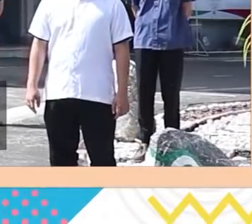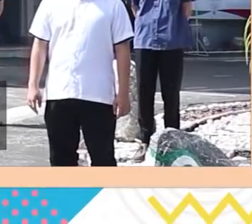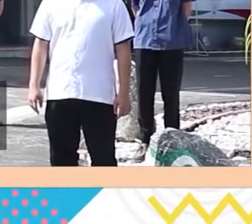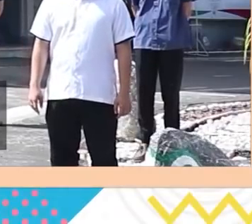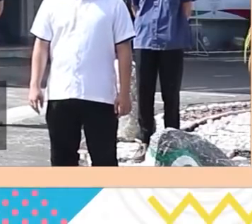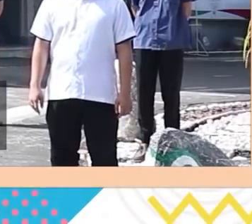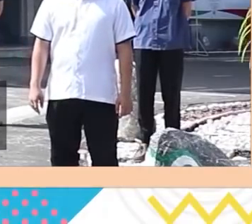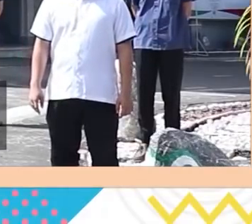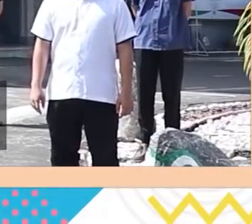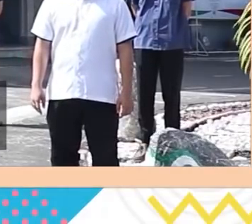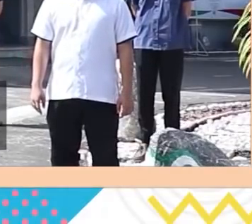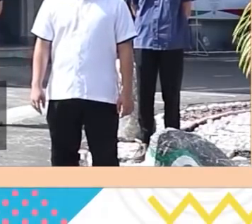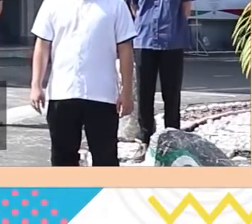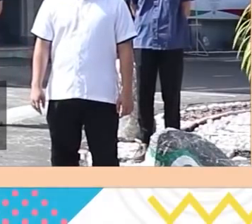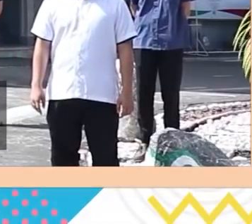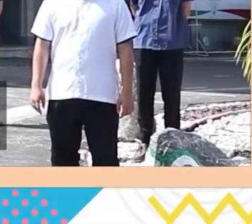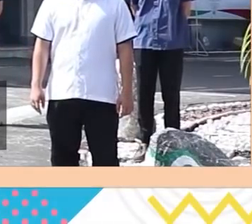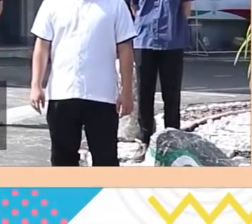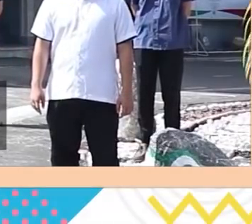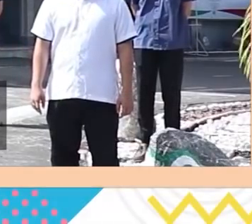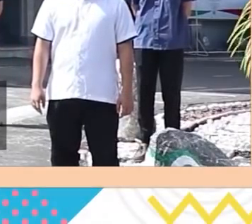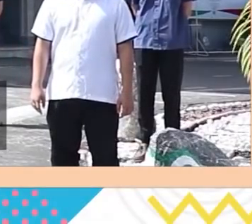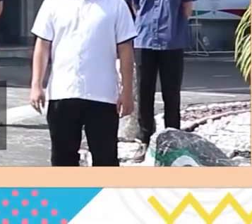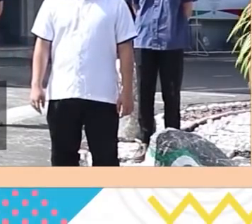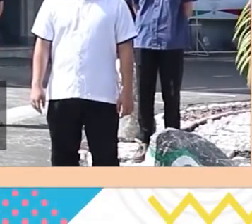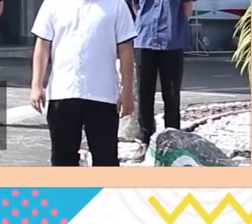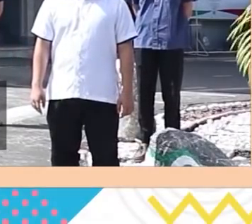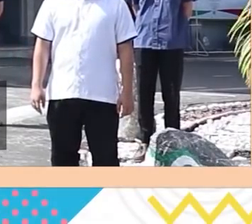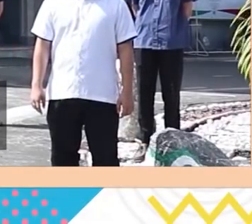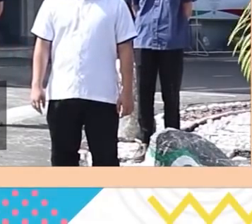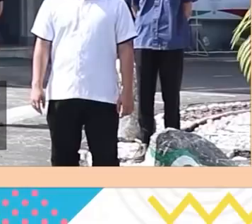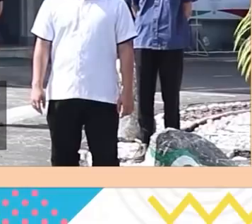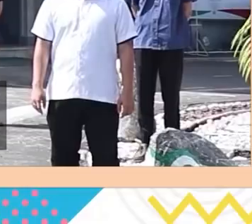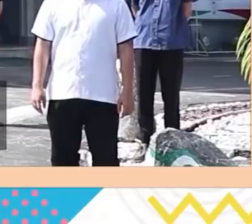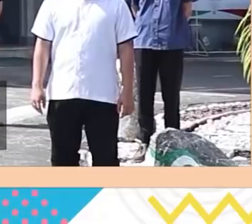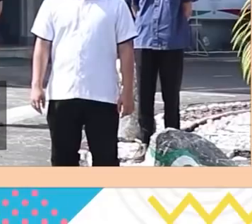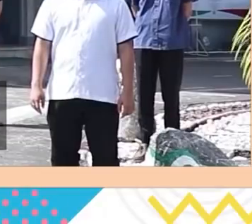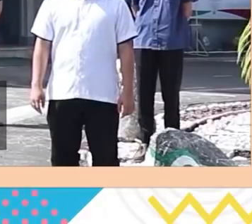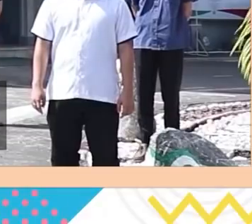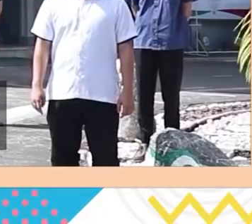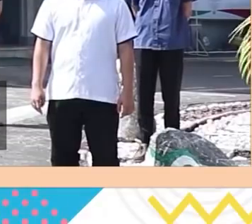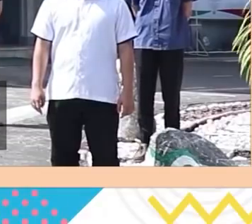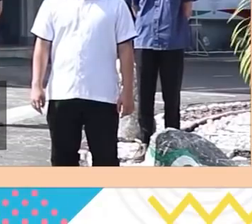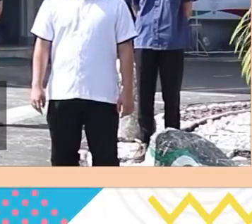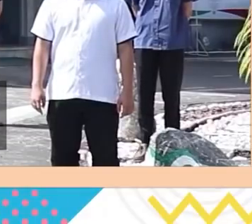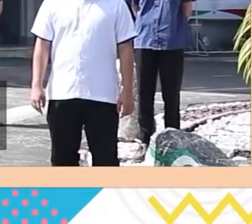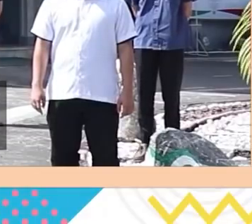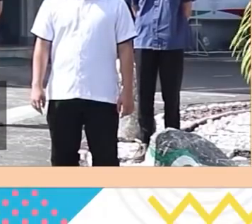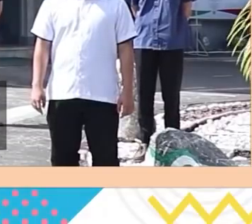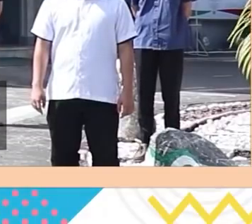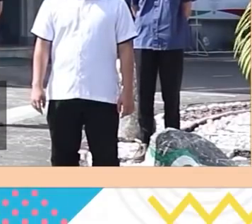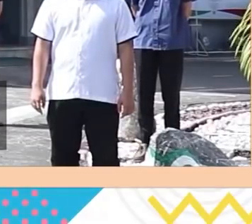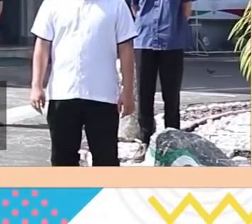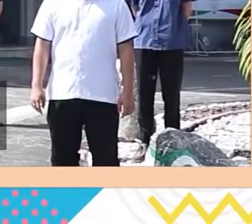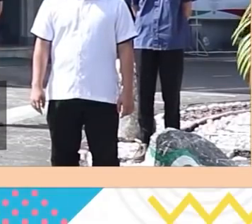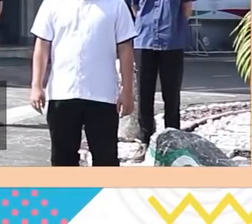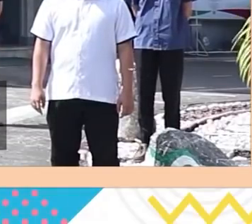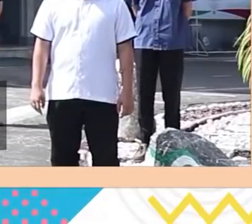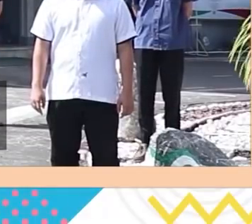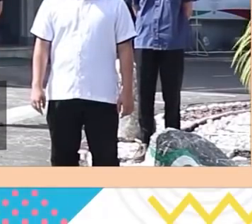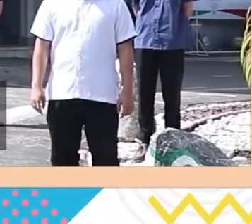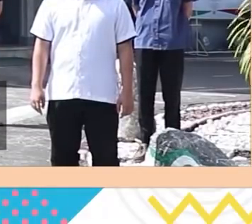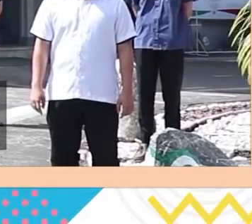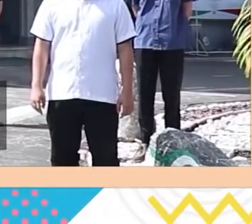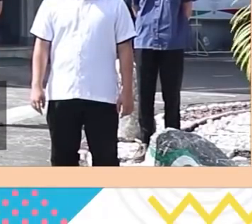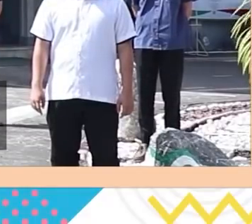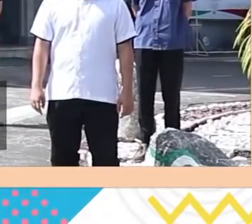Halin diri sa lokal sang La Paz, distrito sang Iloilo South. Permi kami gatan-aw sang CFO News, umpisa